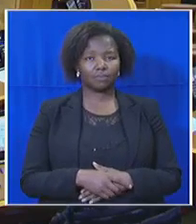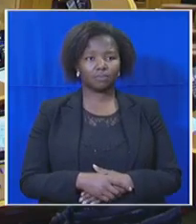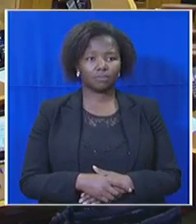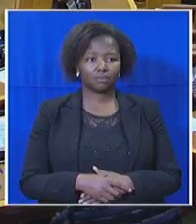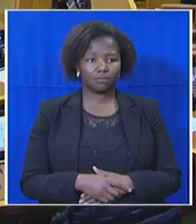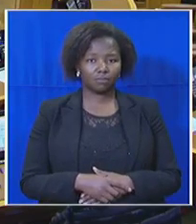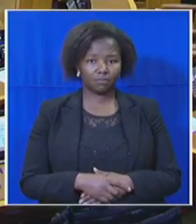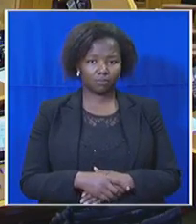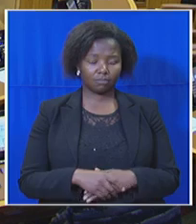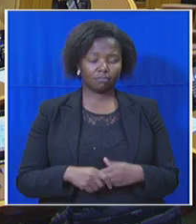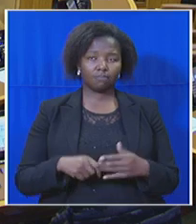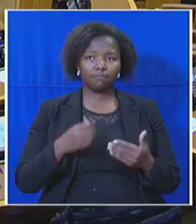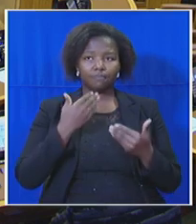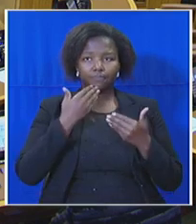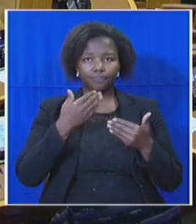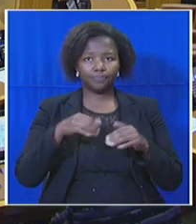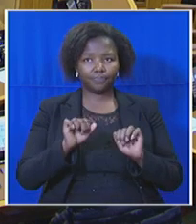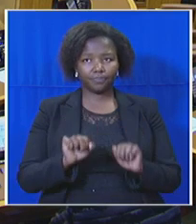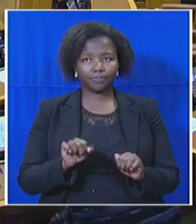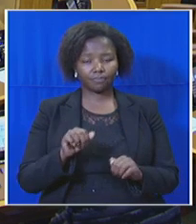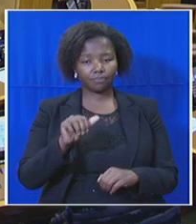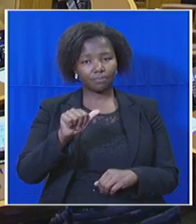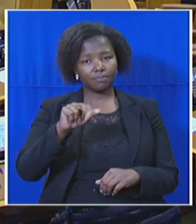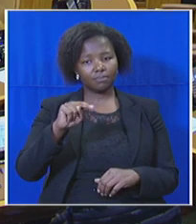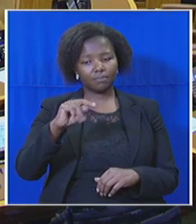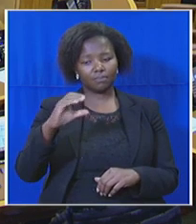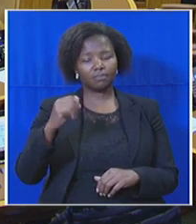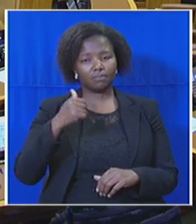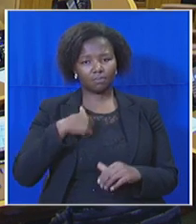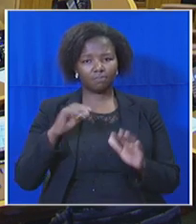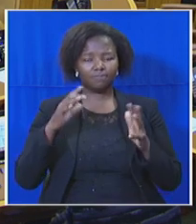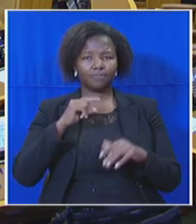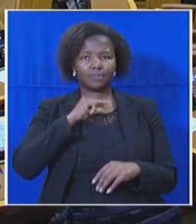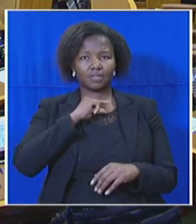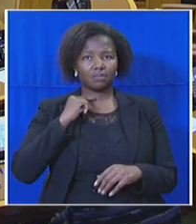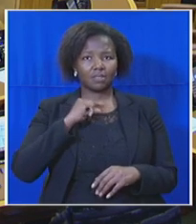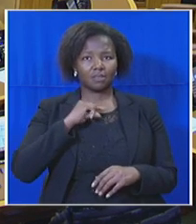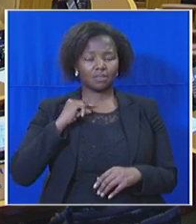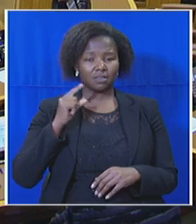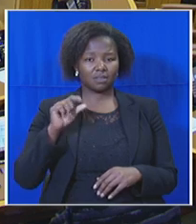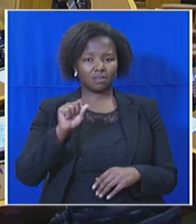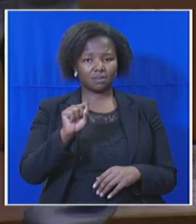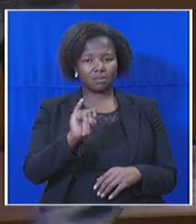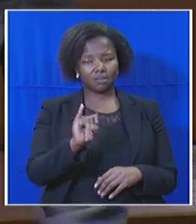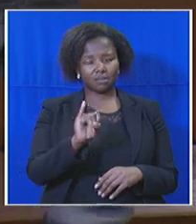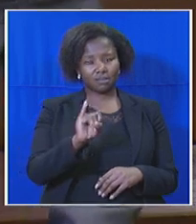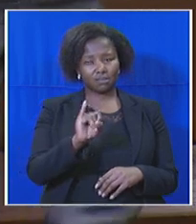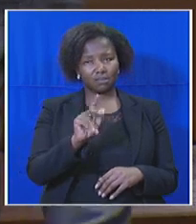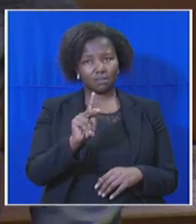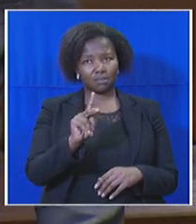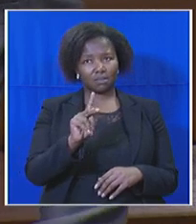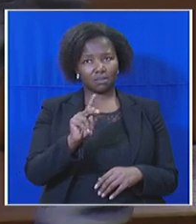Thank you, Chair. ANC commends Pastor Sikwane of Holiness Union Church at Buka Trust in Mpumalanga